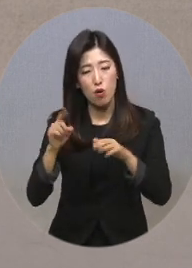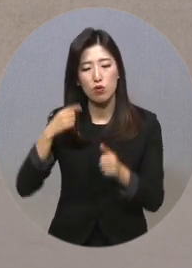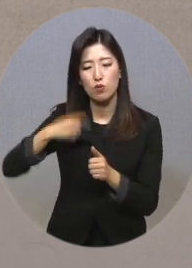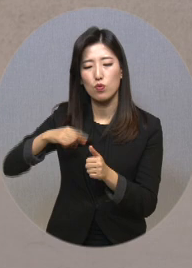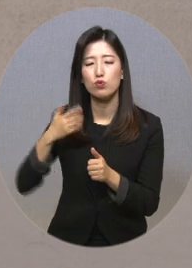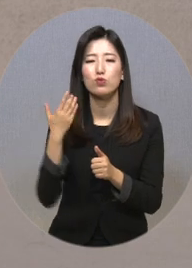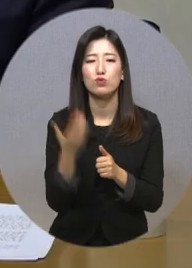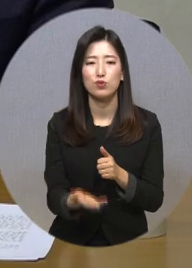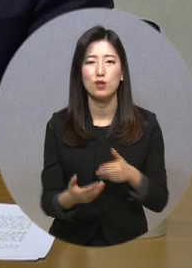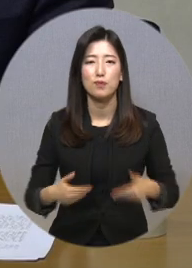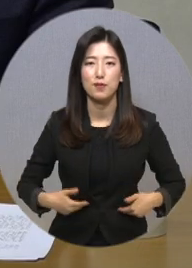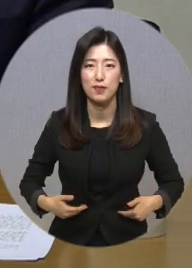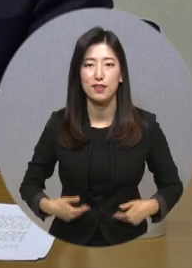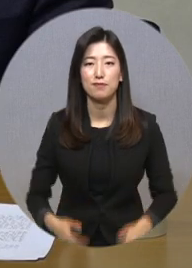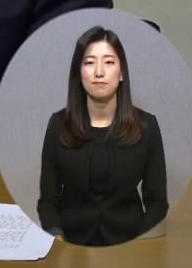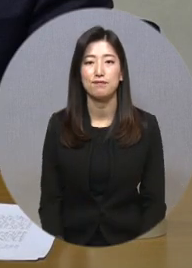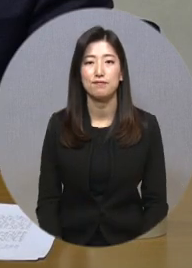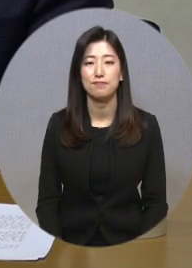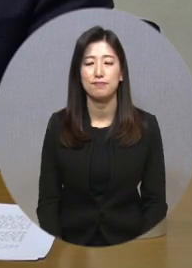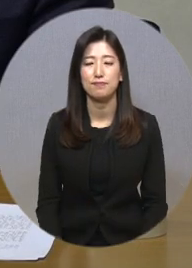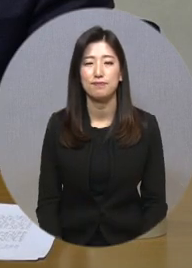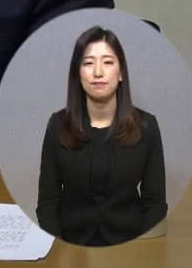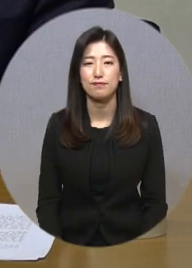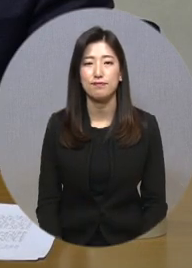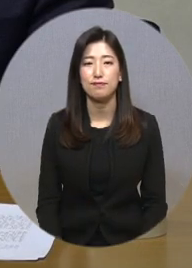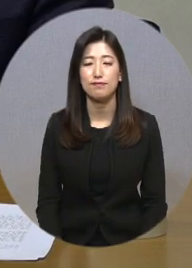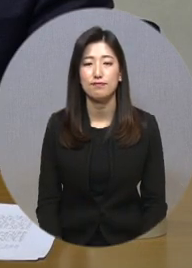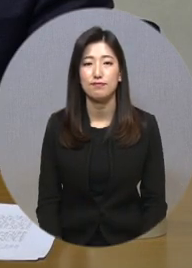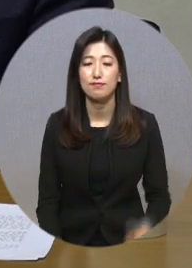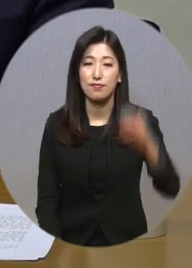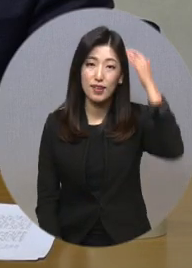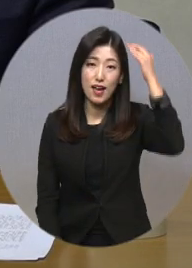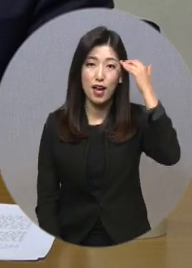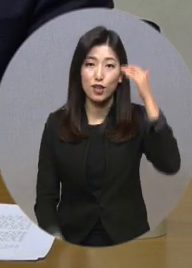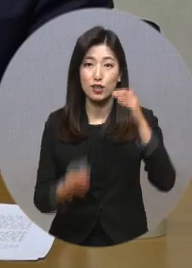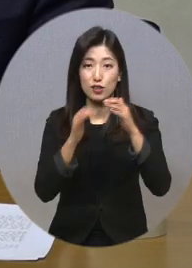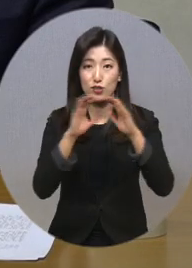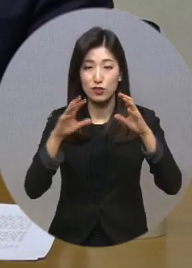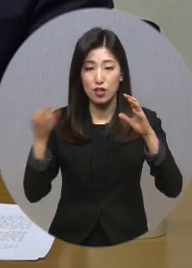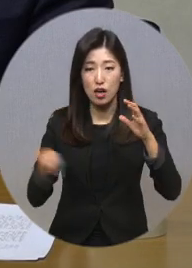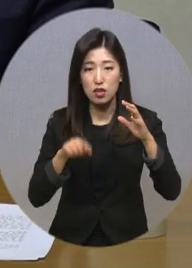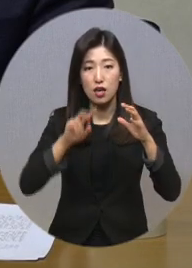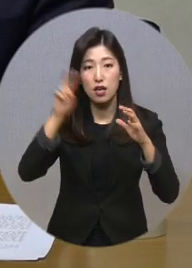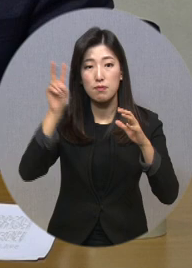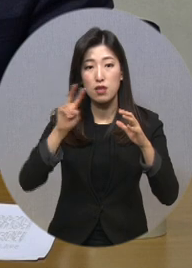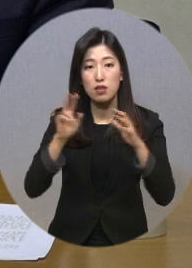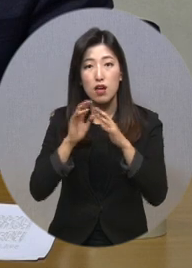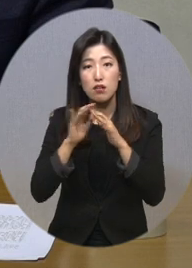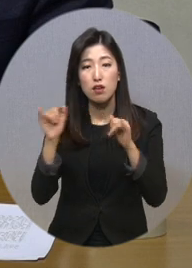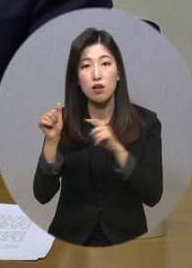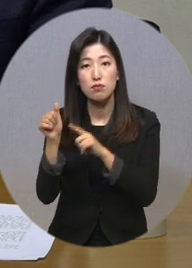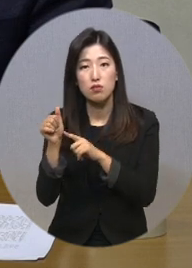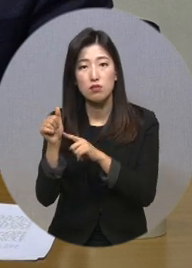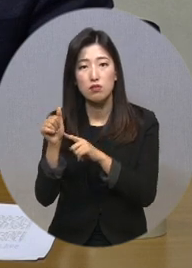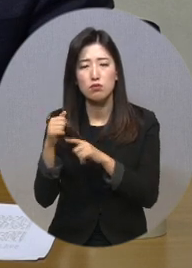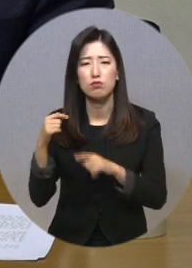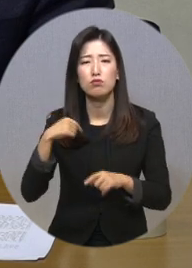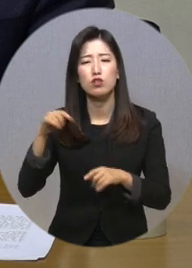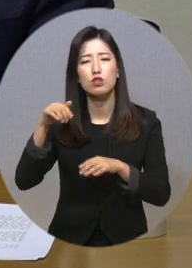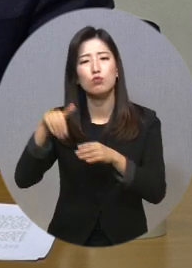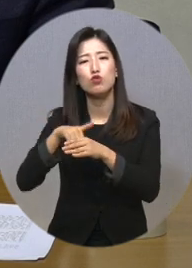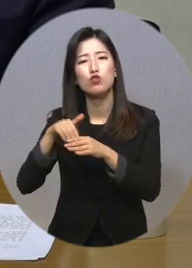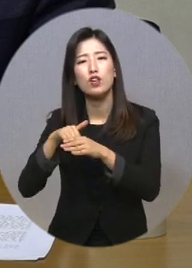저는 생각하고 있습니다. 한국 내에서 1년에 몇 번이고 베트남 여성들이 그들의 문화를 즐길 수